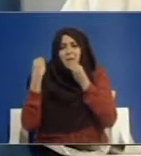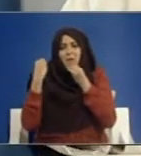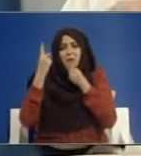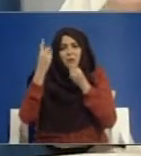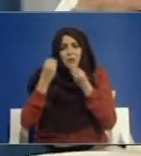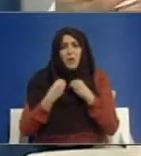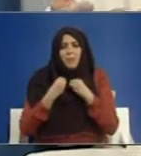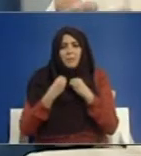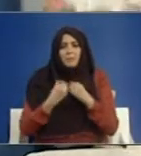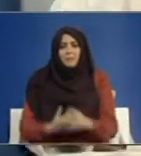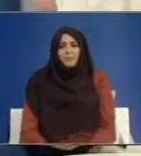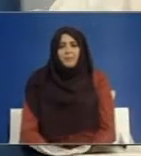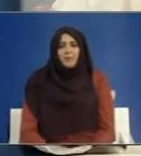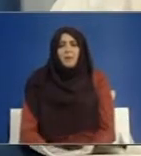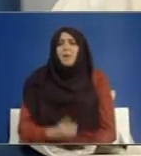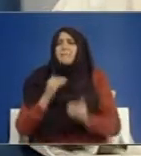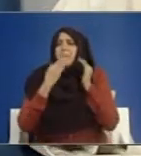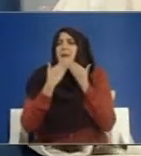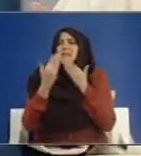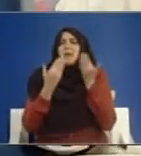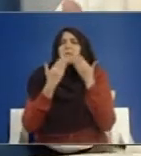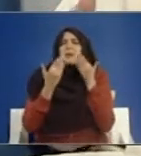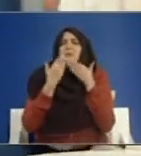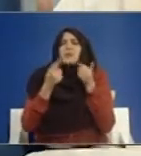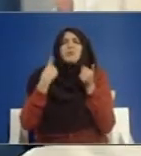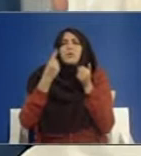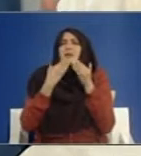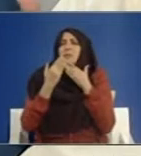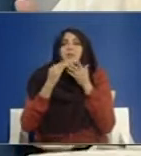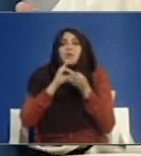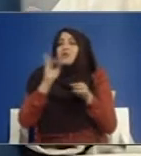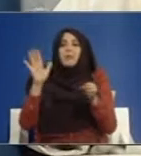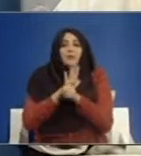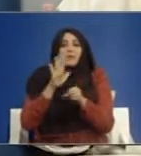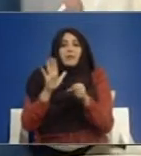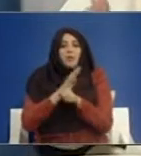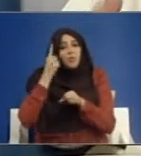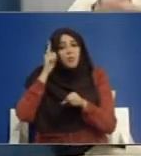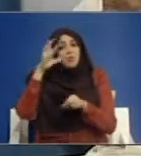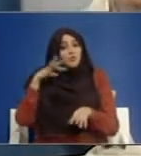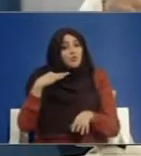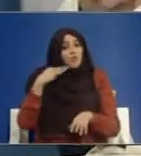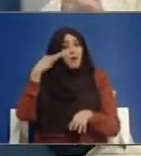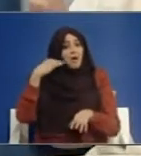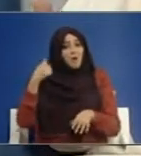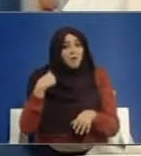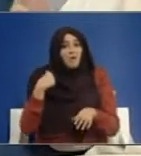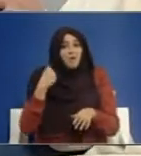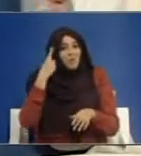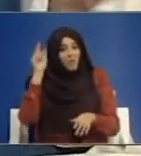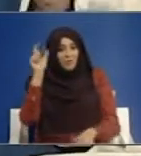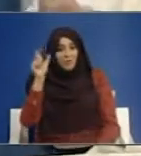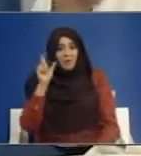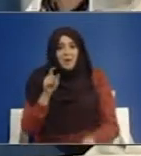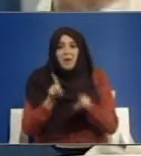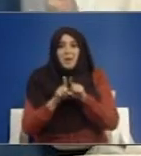شكرنا ما نقدروش نأديه حقها. ودائما نذكر ذلك الذكر الذي نذكره في رمضان،